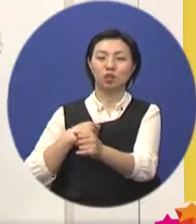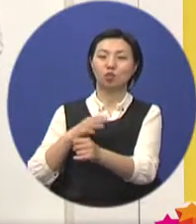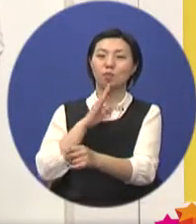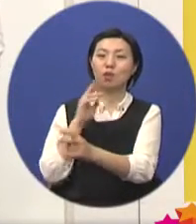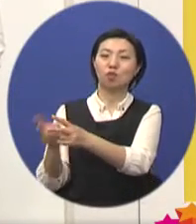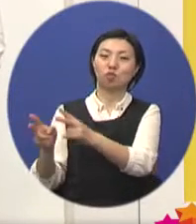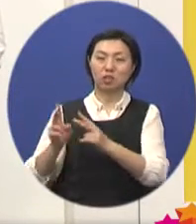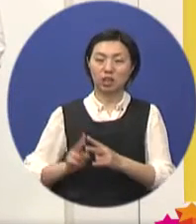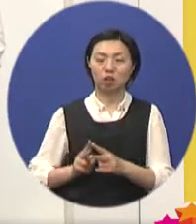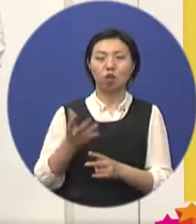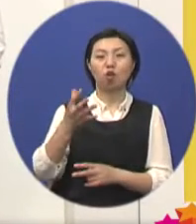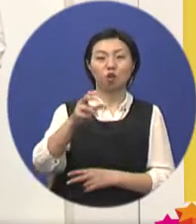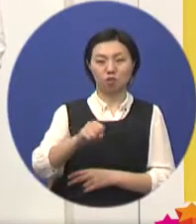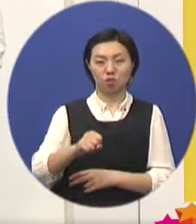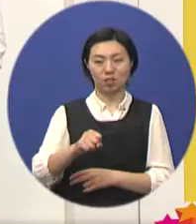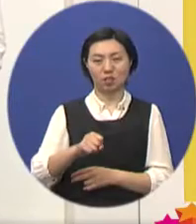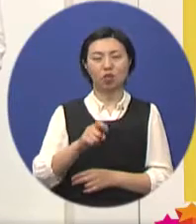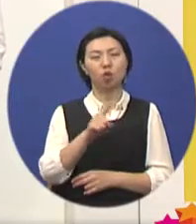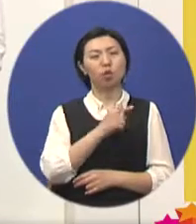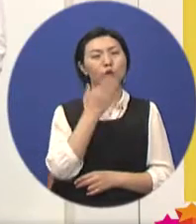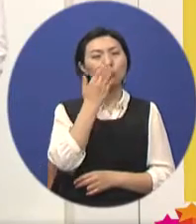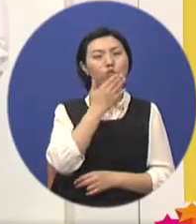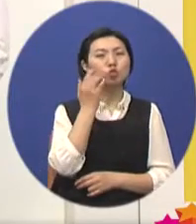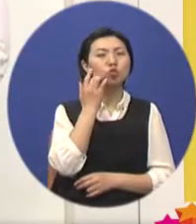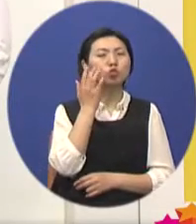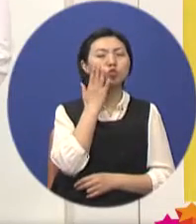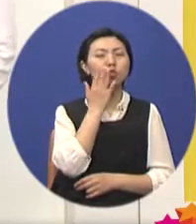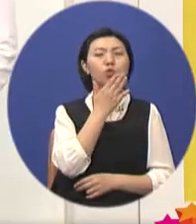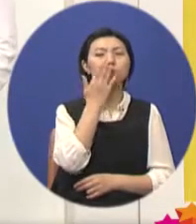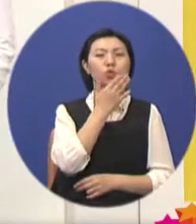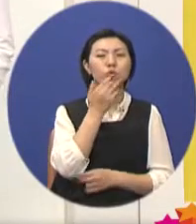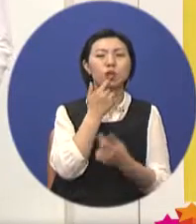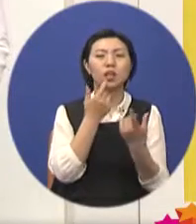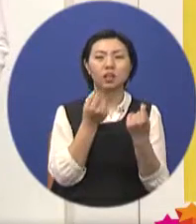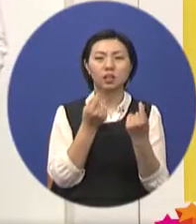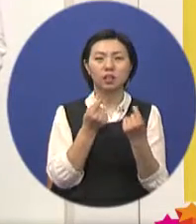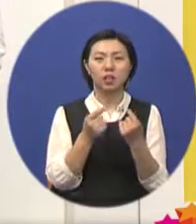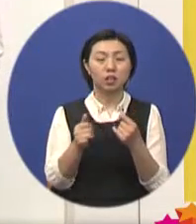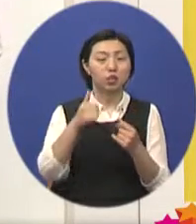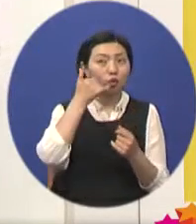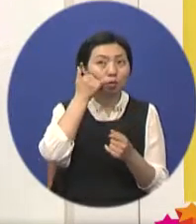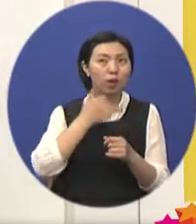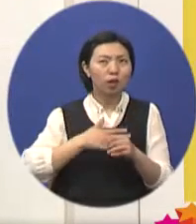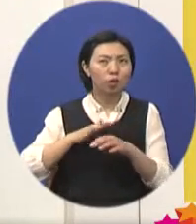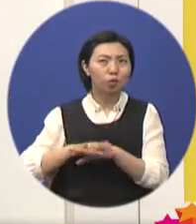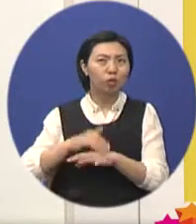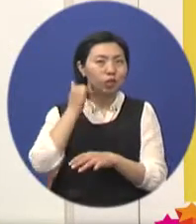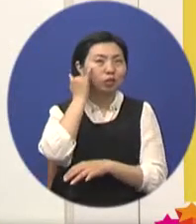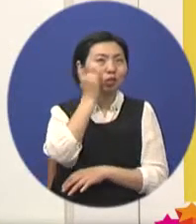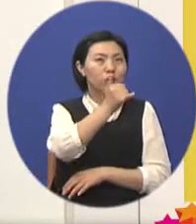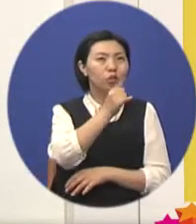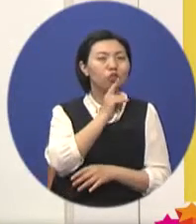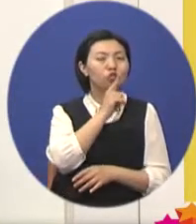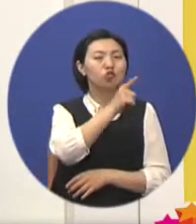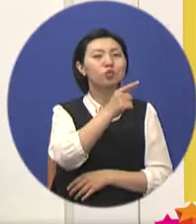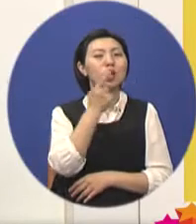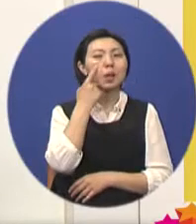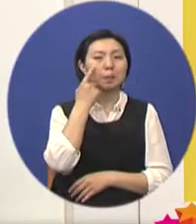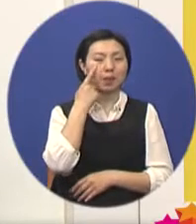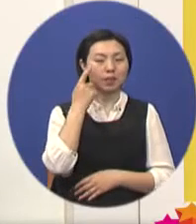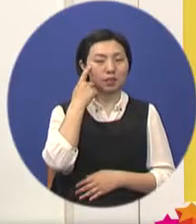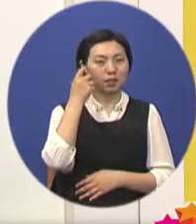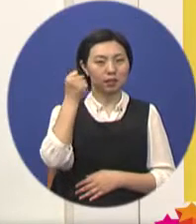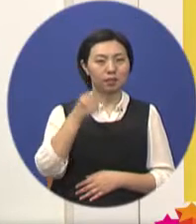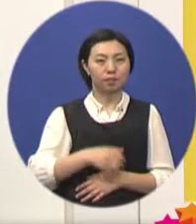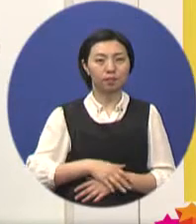꿀 하시는 분하고 비슷하게 하셨는데 우리도 전화번호 알아놨다가 블루베리 예. 주문해서 먹어보자. 그러니까요. 네. 지금 그것은요. 네.